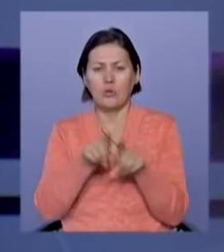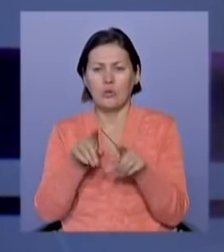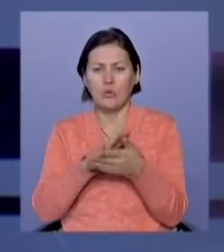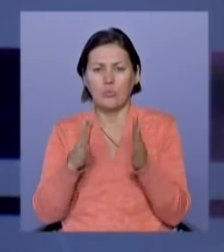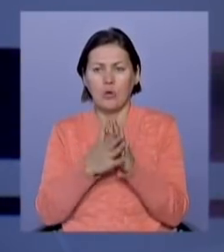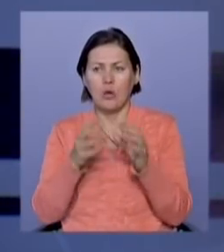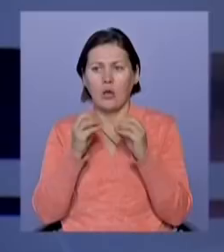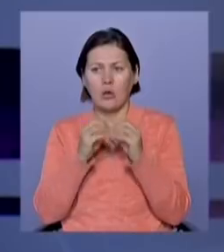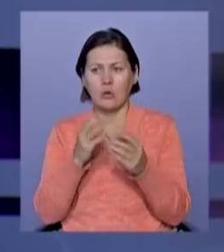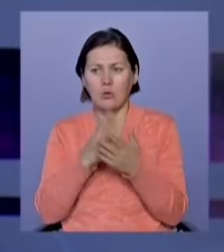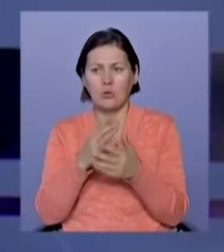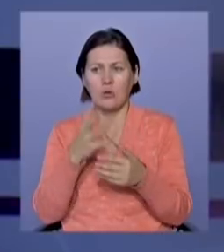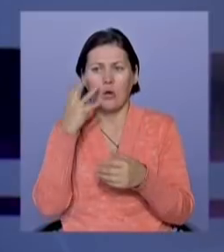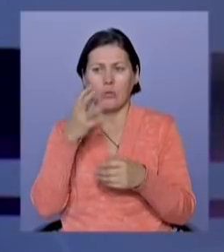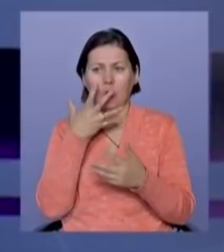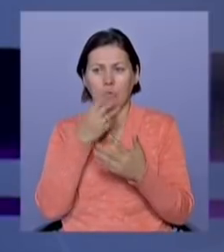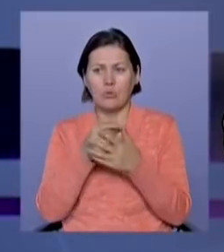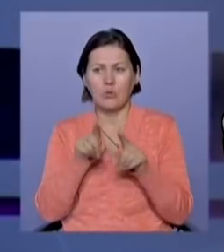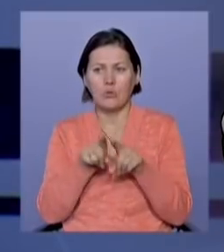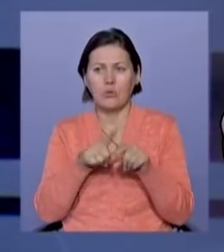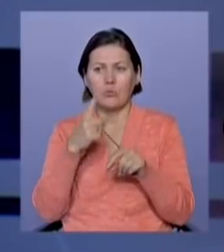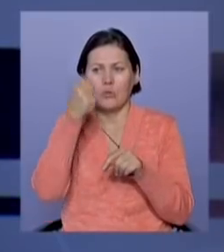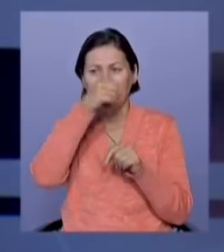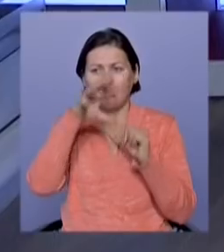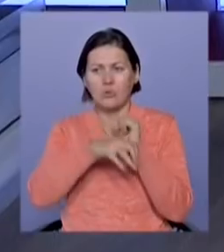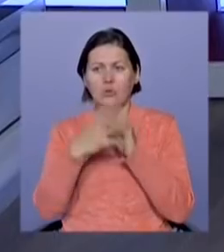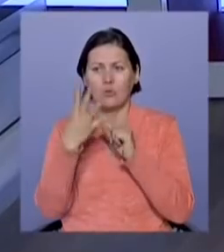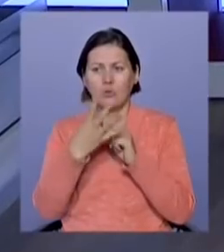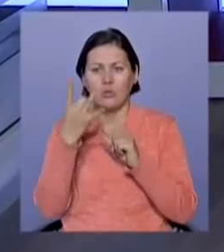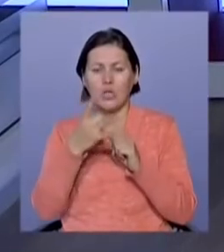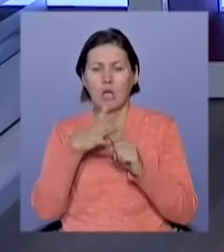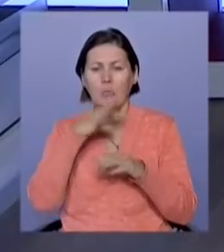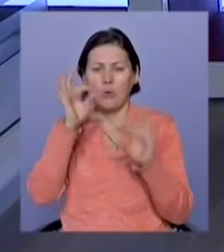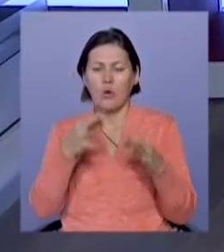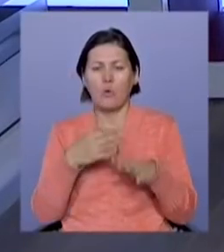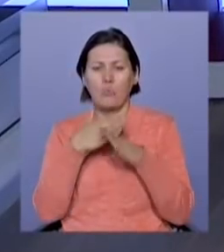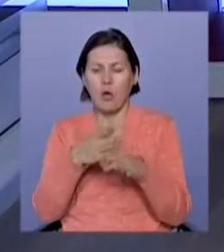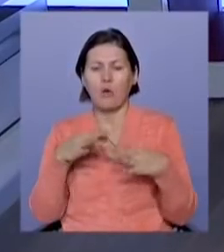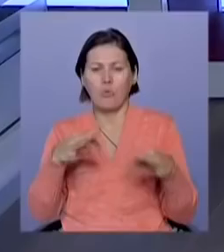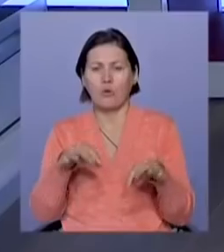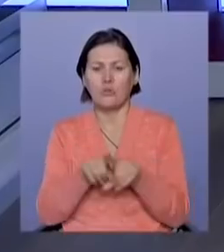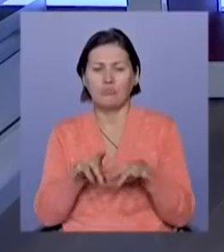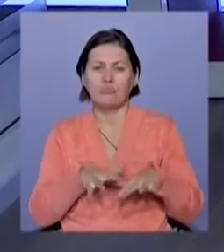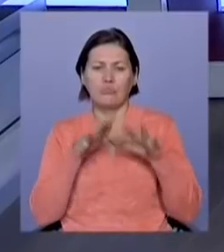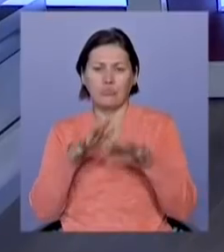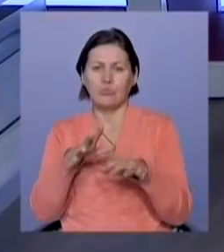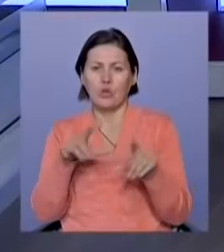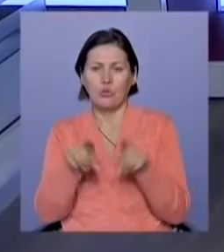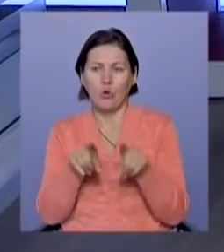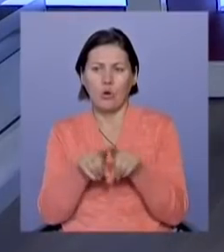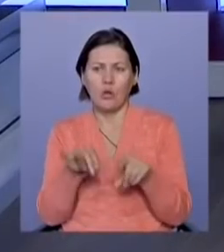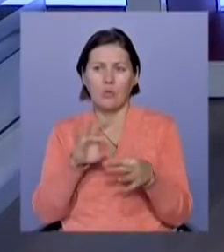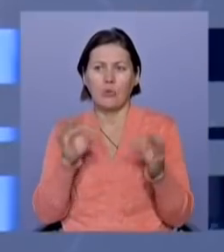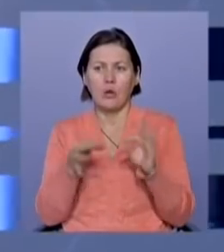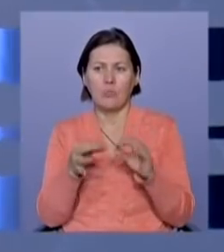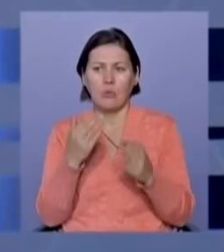жиілеп кеткен. Бір Алматының өзінде соңғы бір жылдың ішінде 4 рет жедел жәрдем көлігінің жүргізушісіне шабуыл жасалыпты. Енді тарқатып айтып